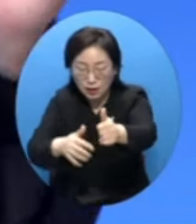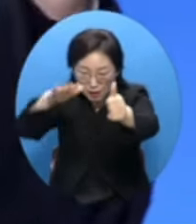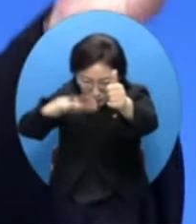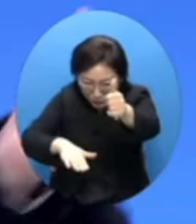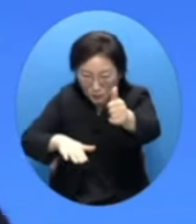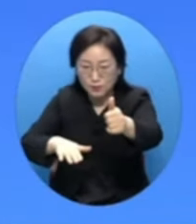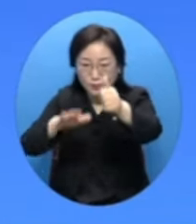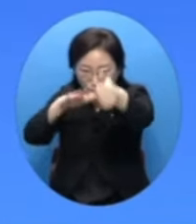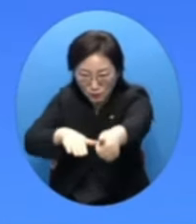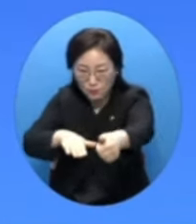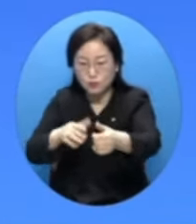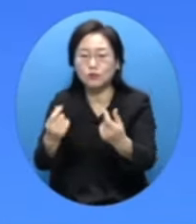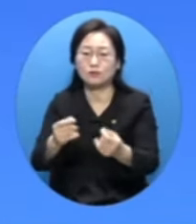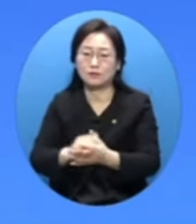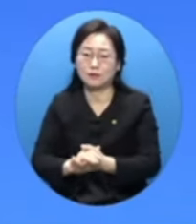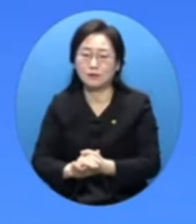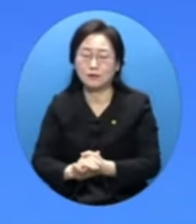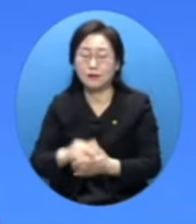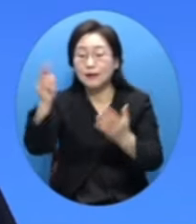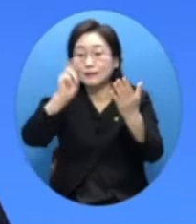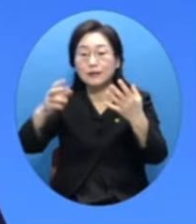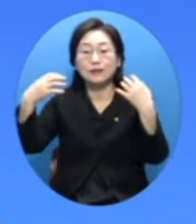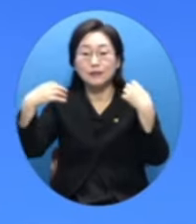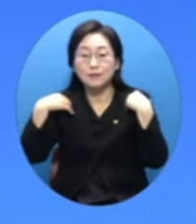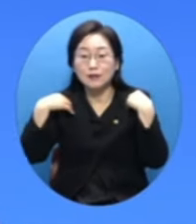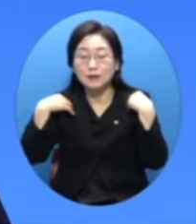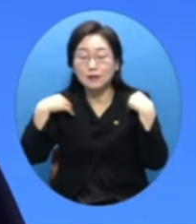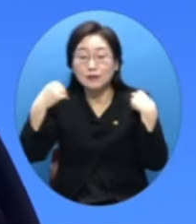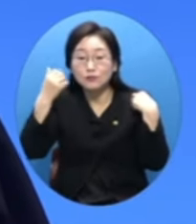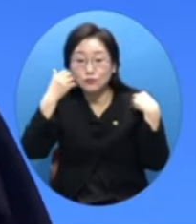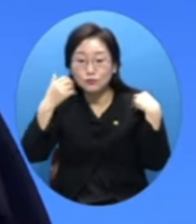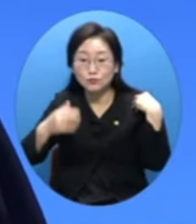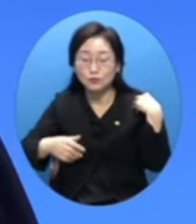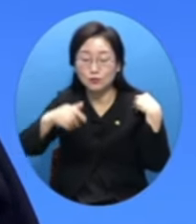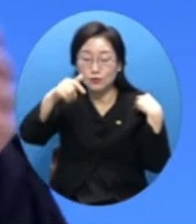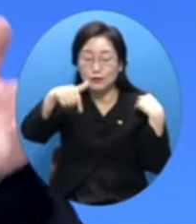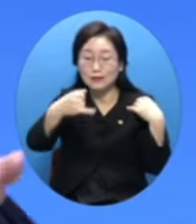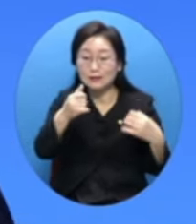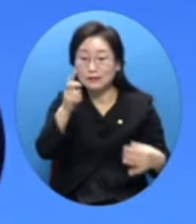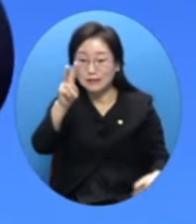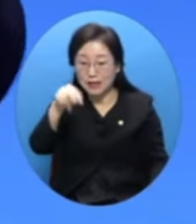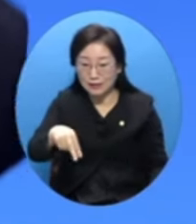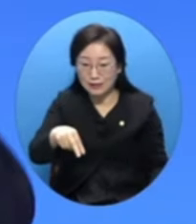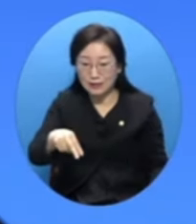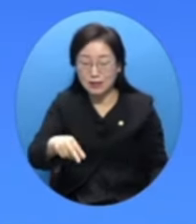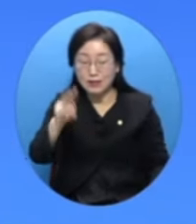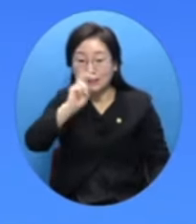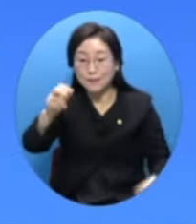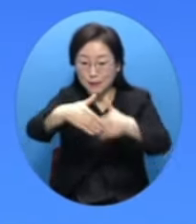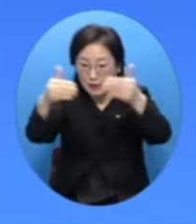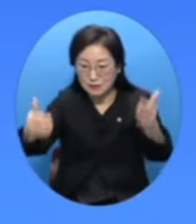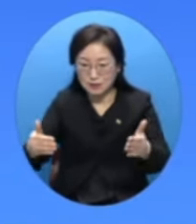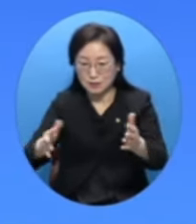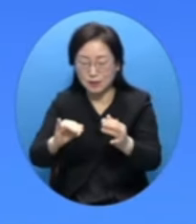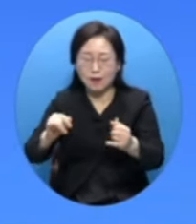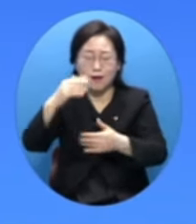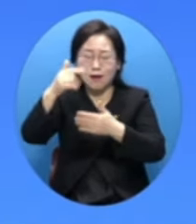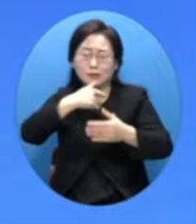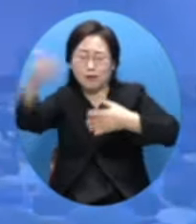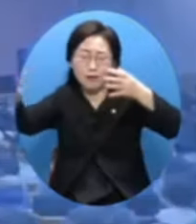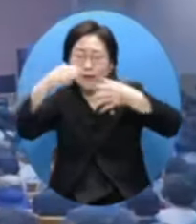그때 찬양을 담당한 그앗 가슴과 고라사단이 큰 소리를 높여 하나님을